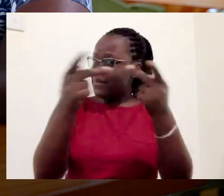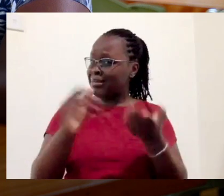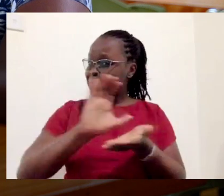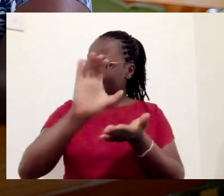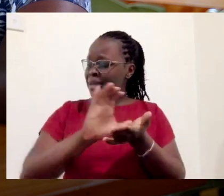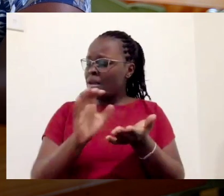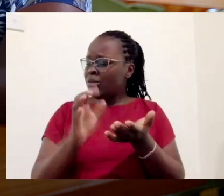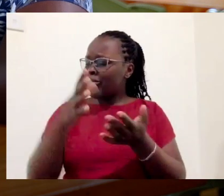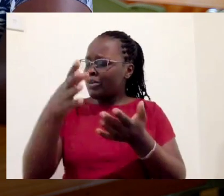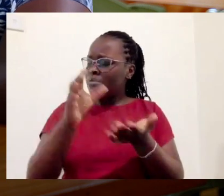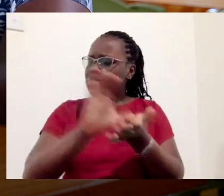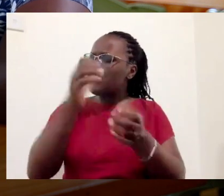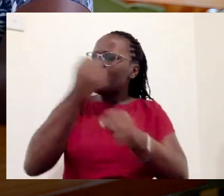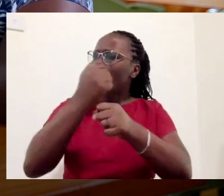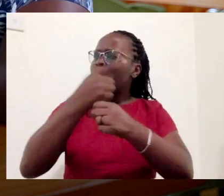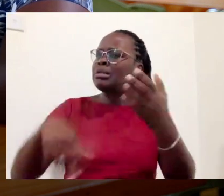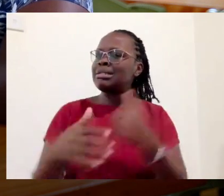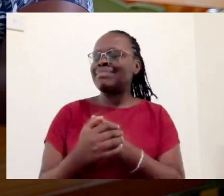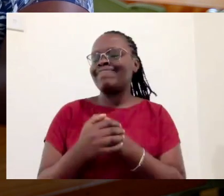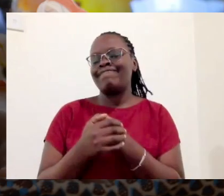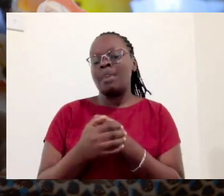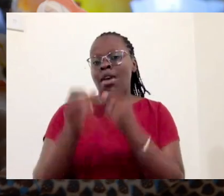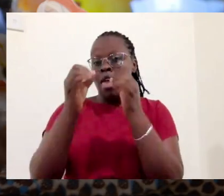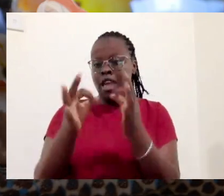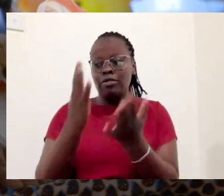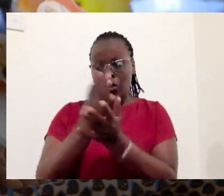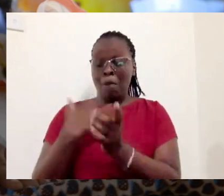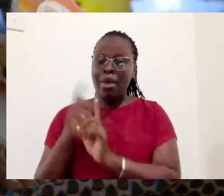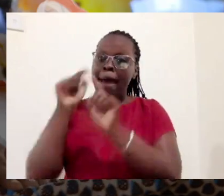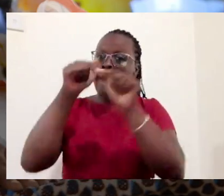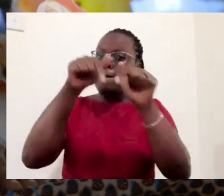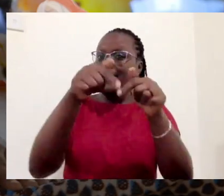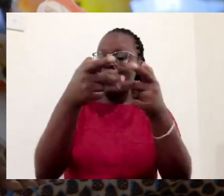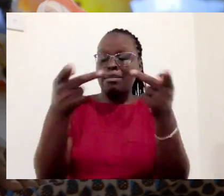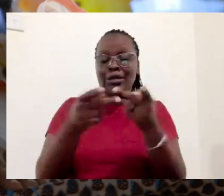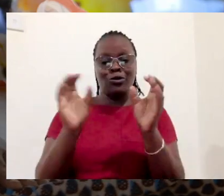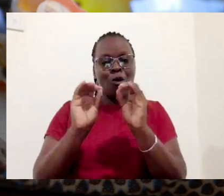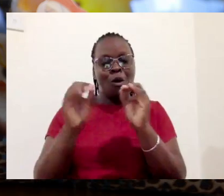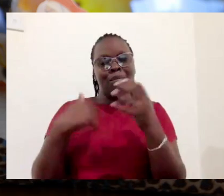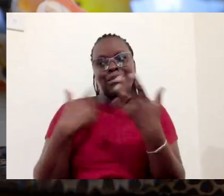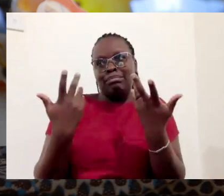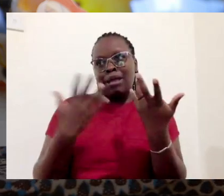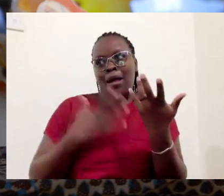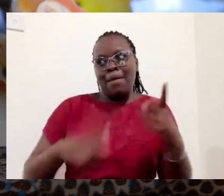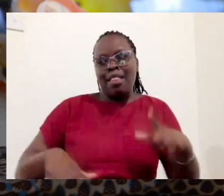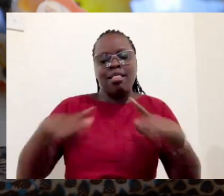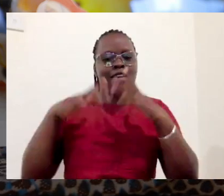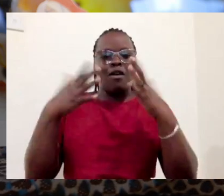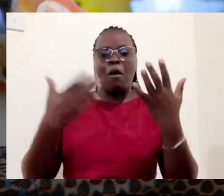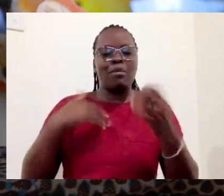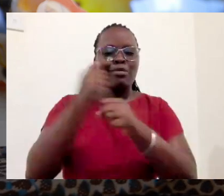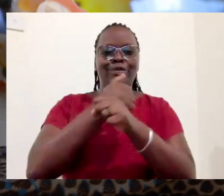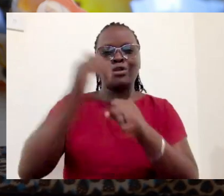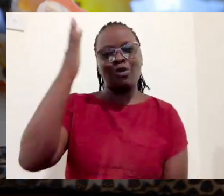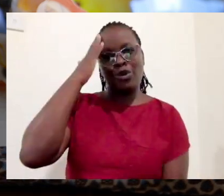wa AMS, unafikiria ungekuwa wapi sasa? Nisingekuwa nimejiunga na AMS, sasa sijui kama maisha yangu angekuwa